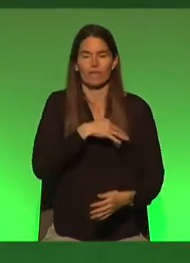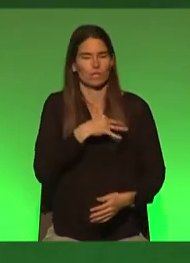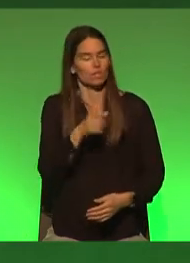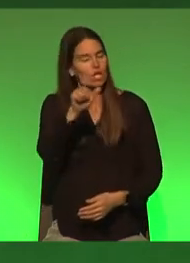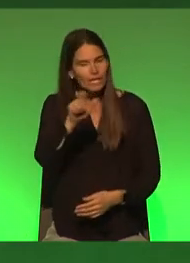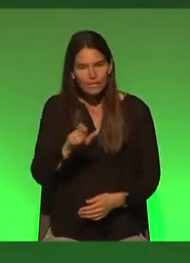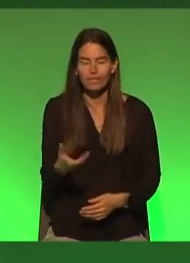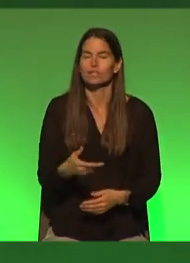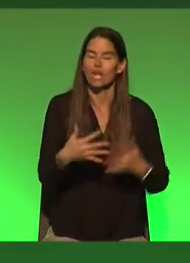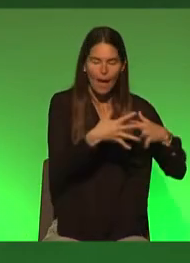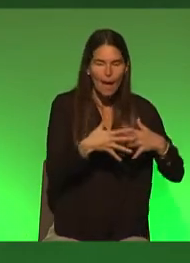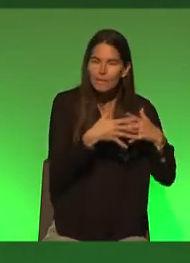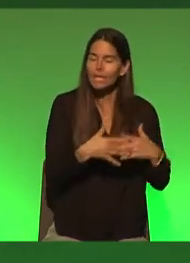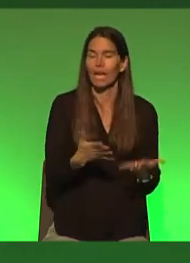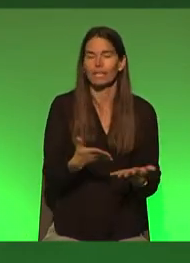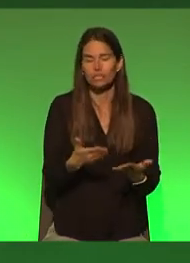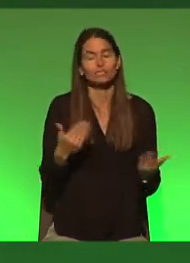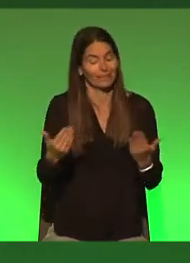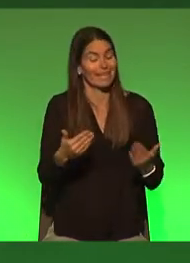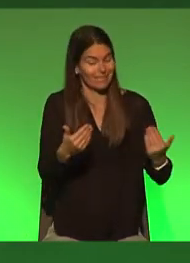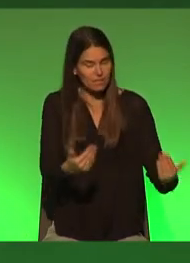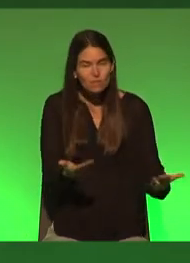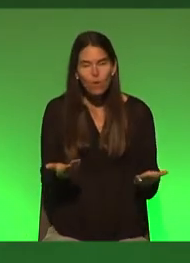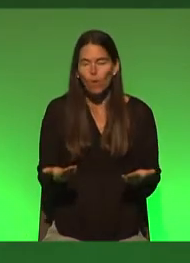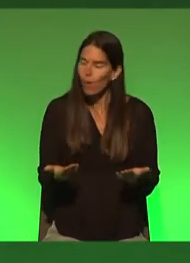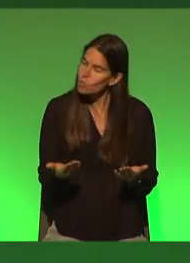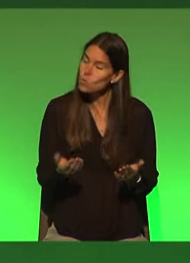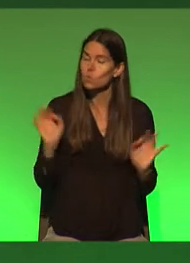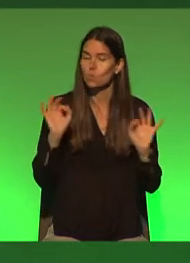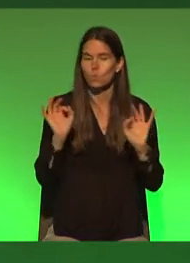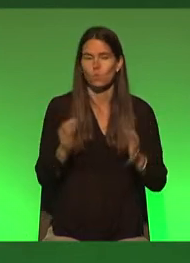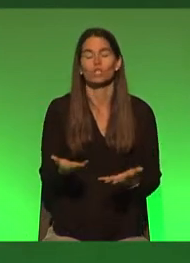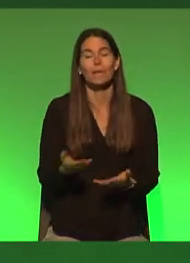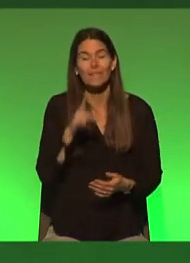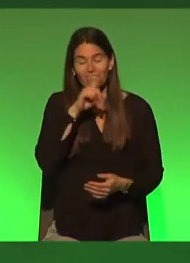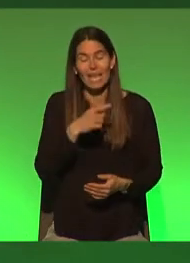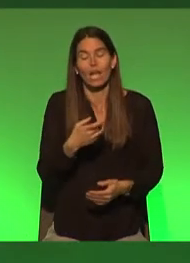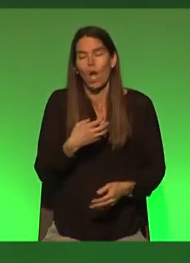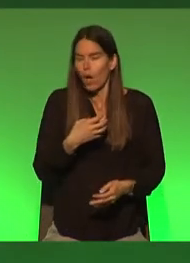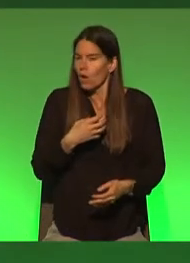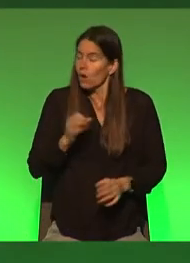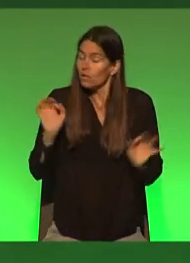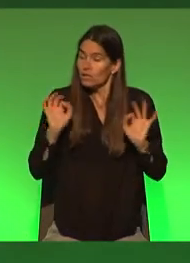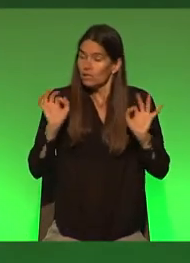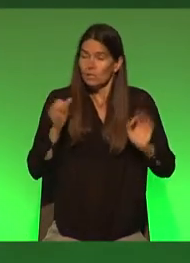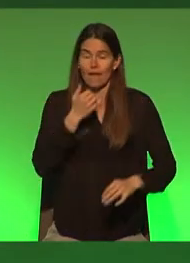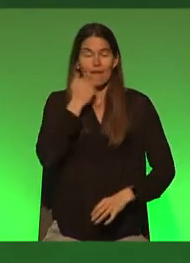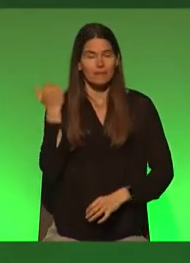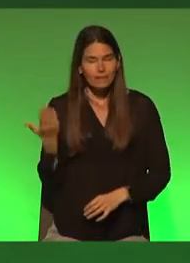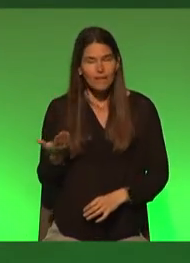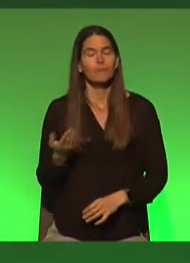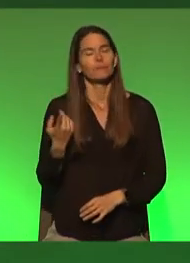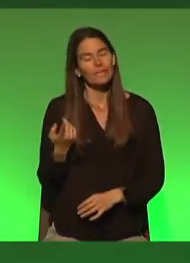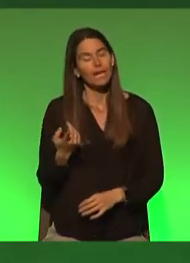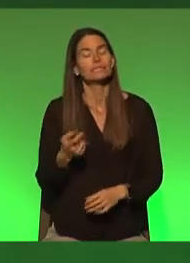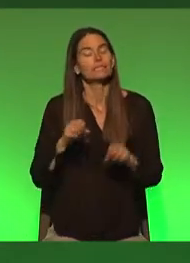italienische, US-amerikanische Verhältnisse erleben, wenn die ganze Hütte uns um die Ohren zu fliegen droht, dann heißt es auch